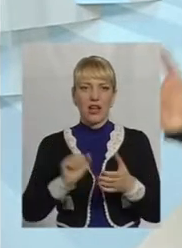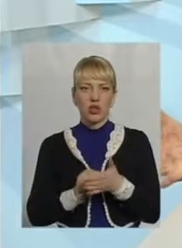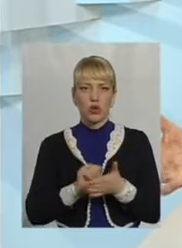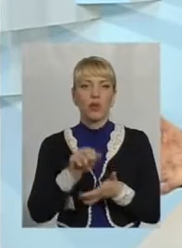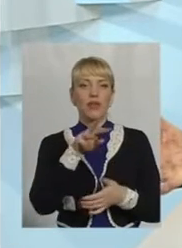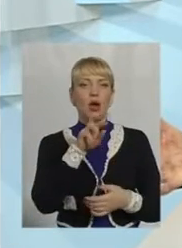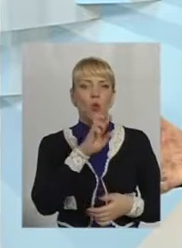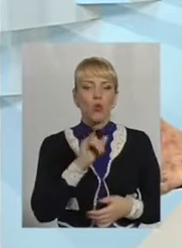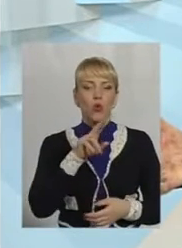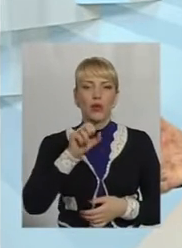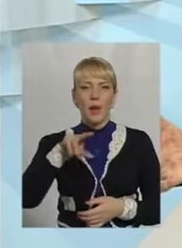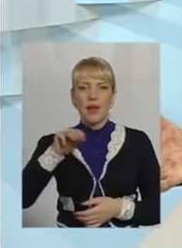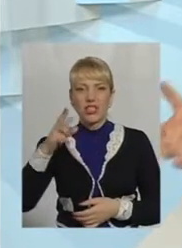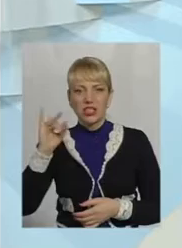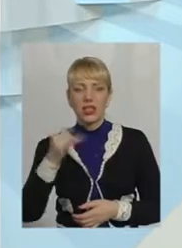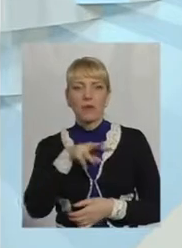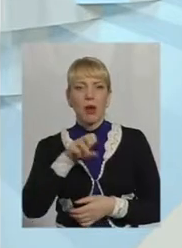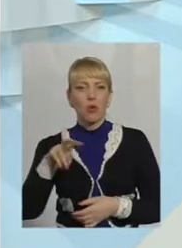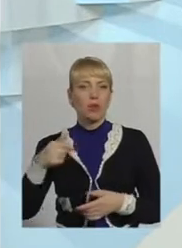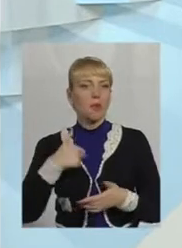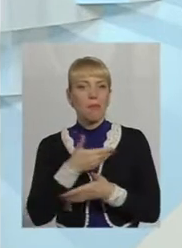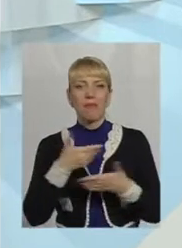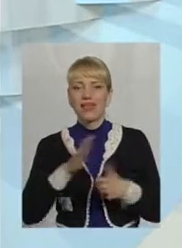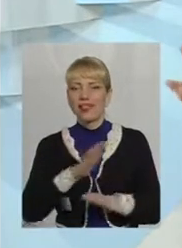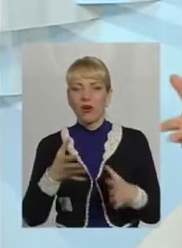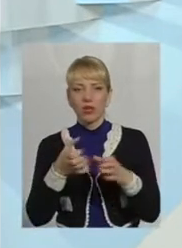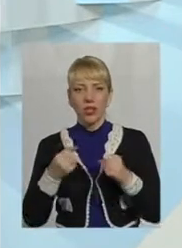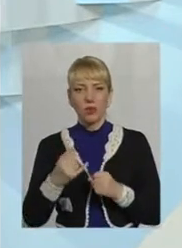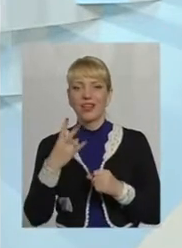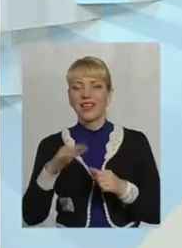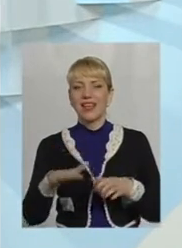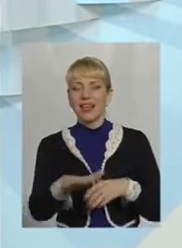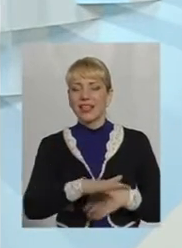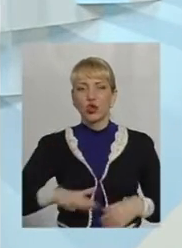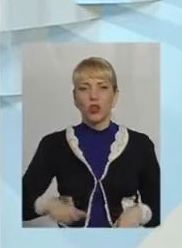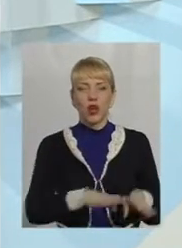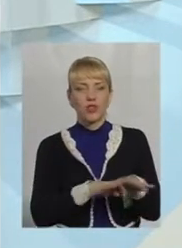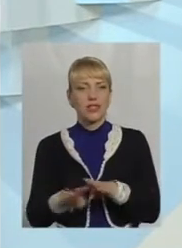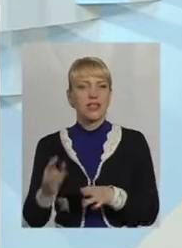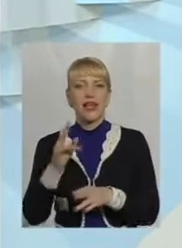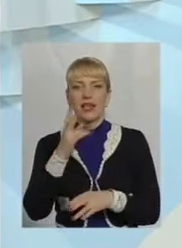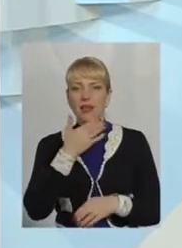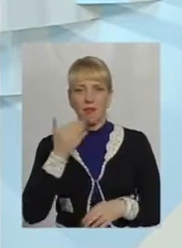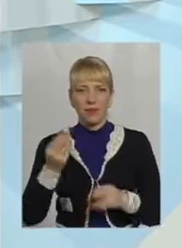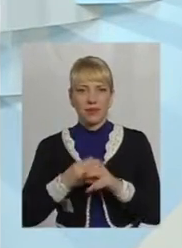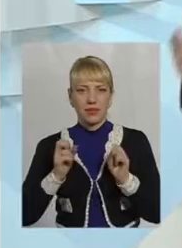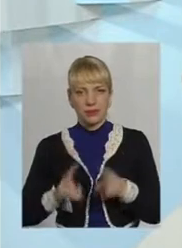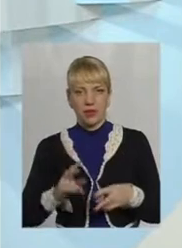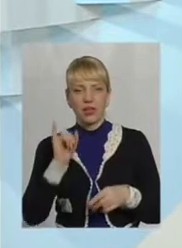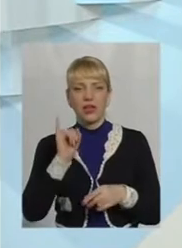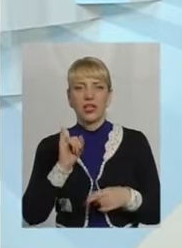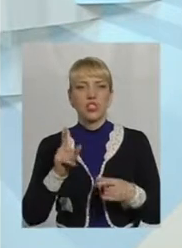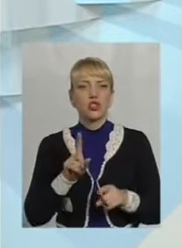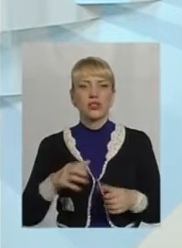ні територіальної цілісності, ні безпеки. І саме страшне, що постало в